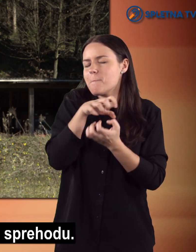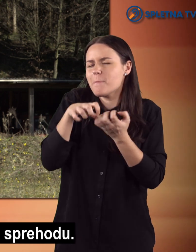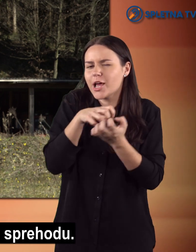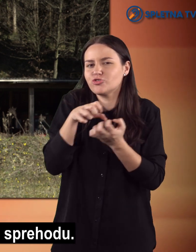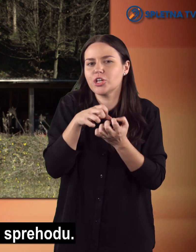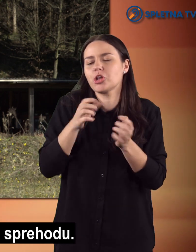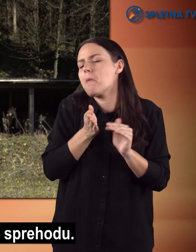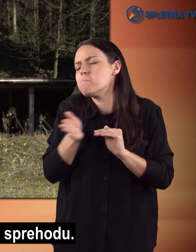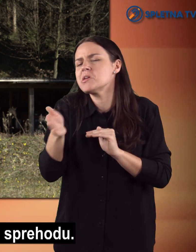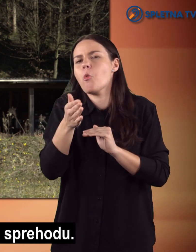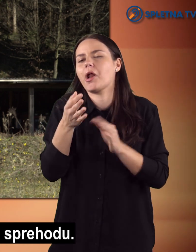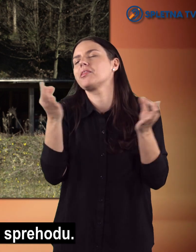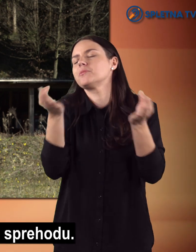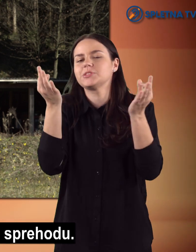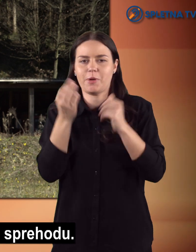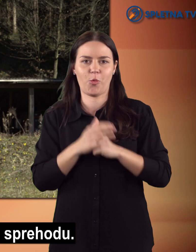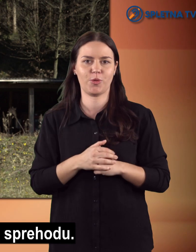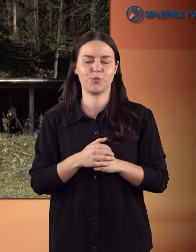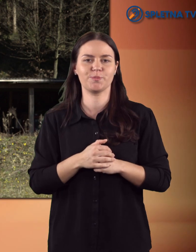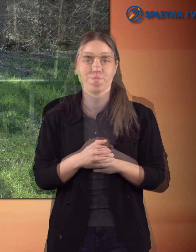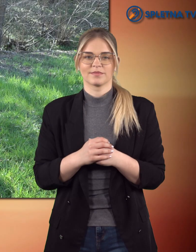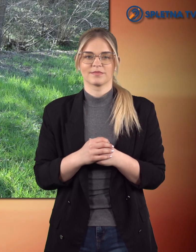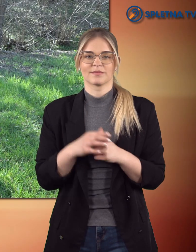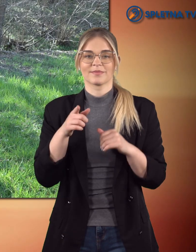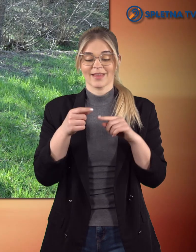tako mimogrede na sprehodu.